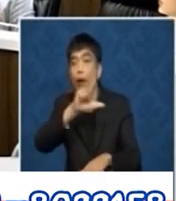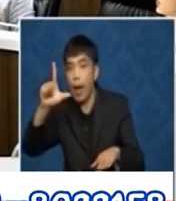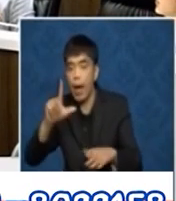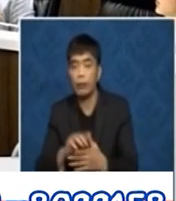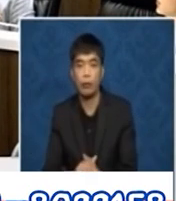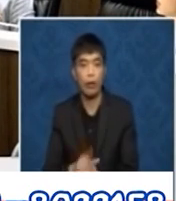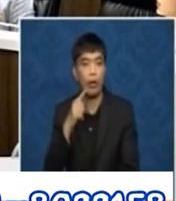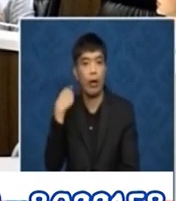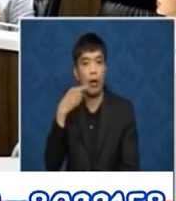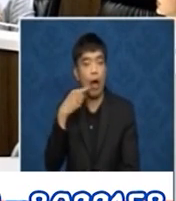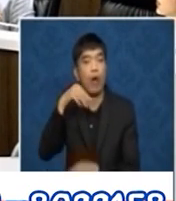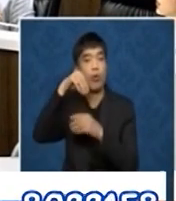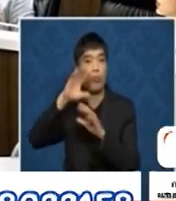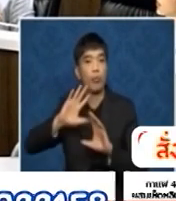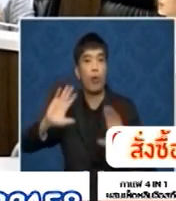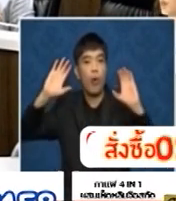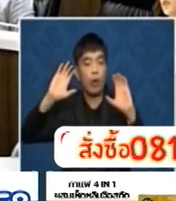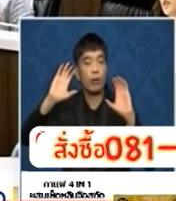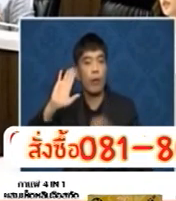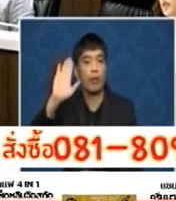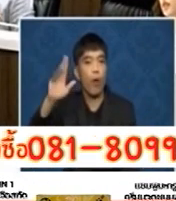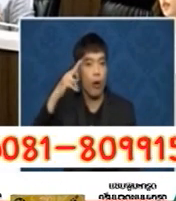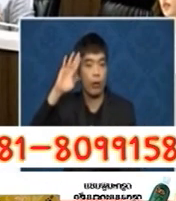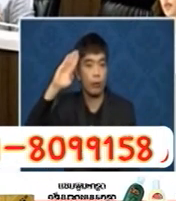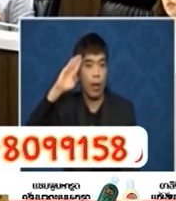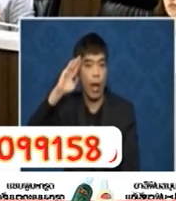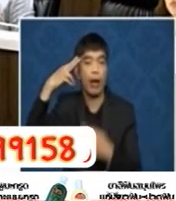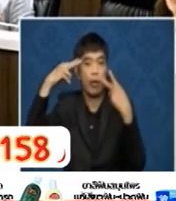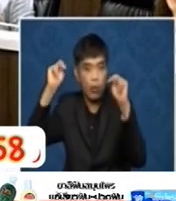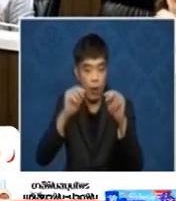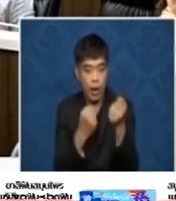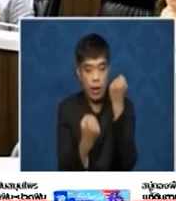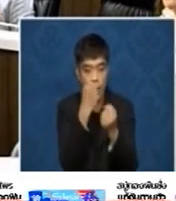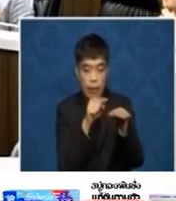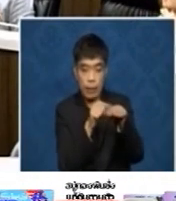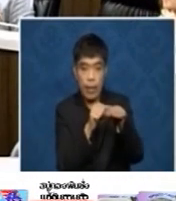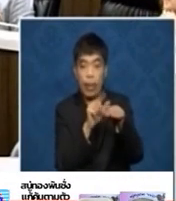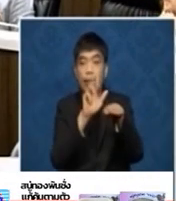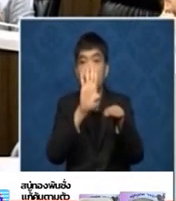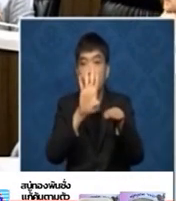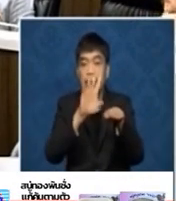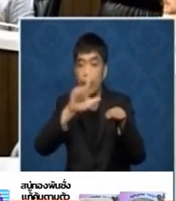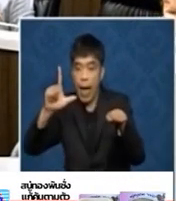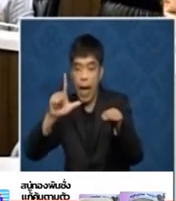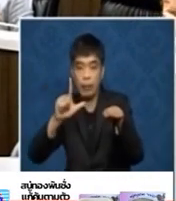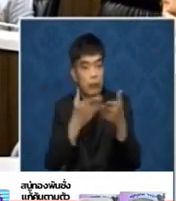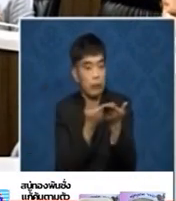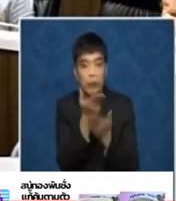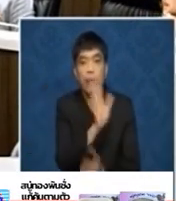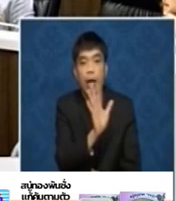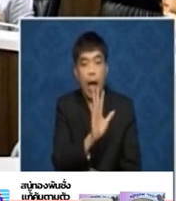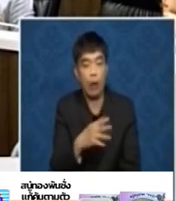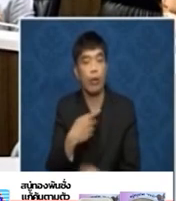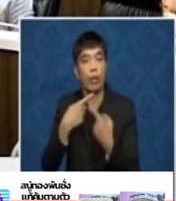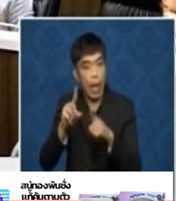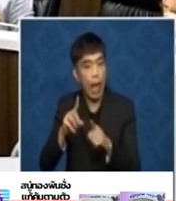ประยุทธ์มา4ปีเช่าที7คันคันละ4ล้านไม่ซื้อครับ แต่เลือกที่จะใช้การเช่าคันละ12ล้